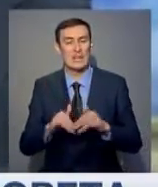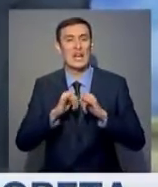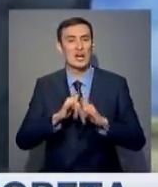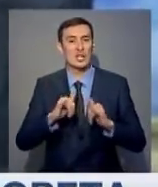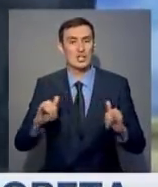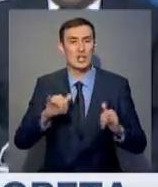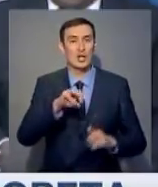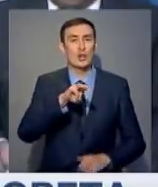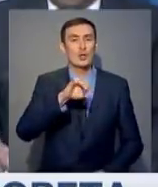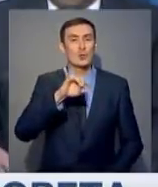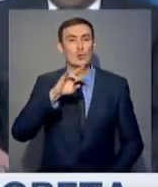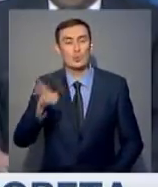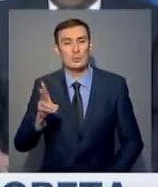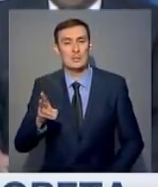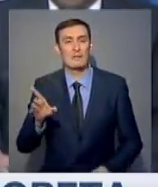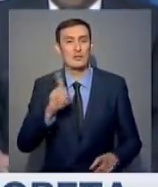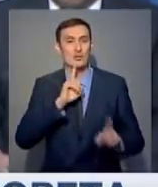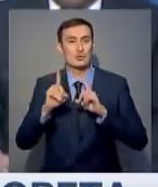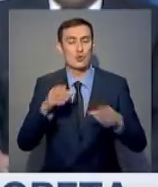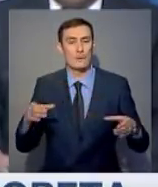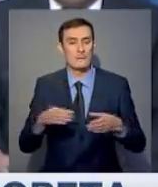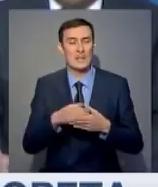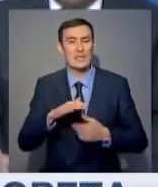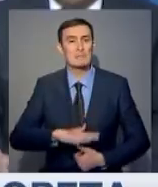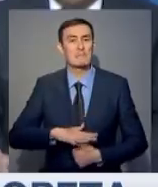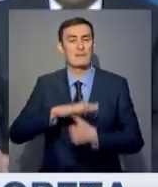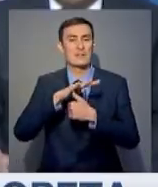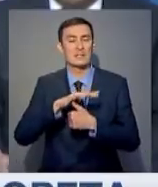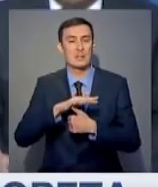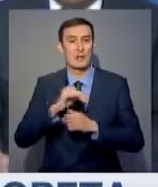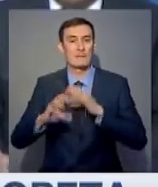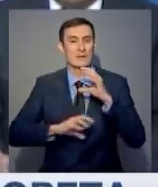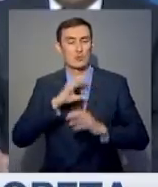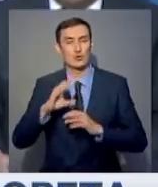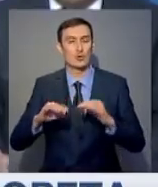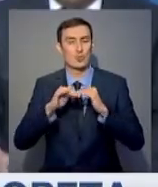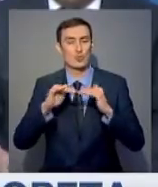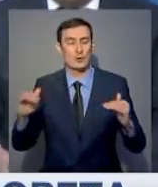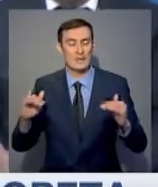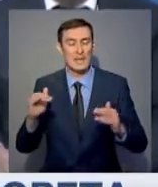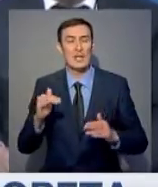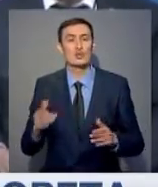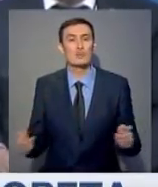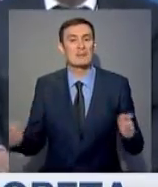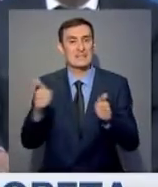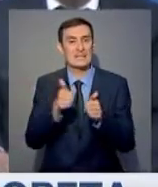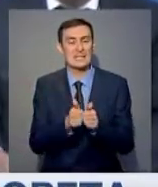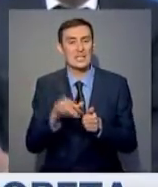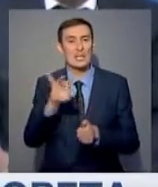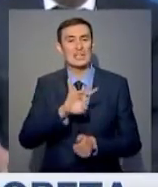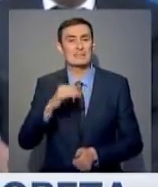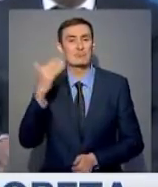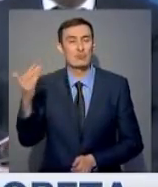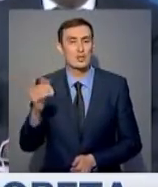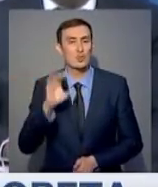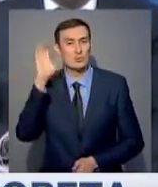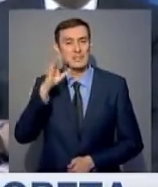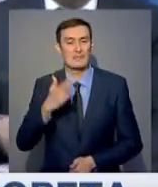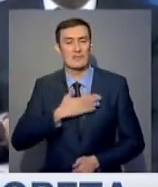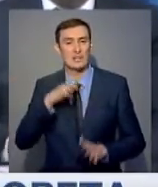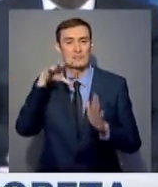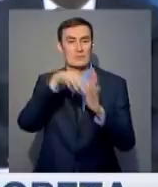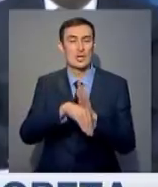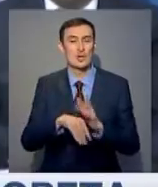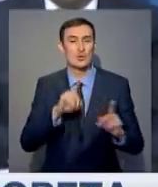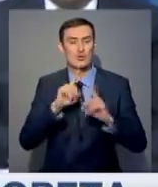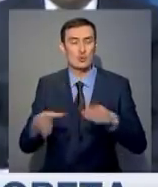тюркского совета и повысит его авторитет на международной арене надеюсь что присоединение республики узбекистан к тюркскому